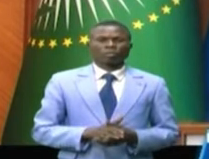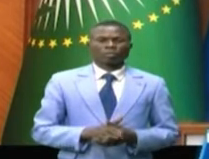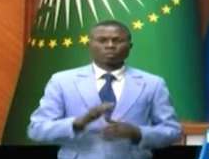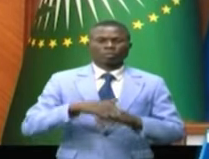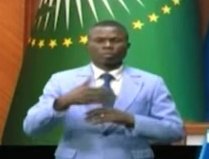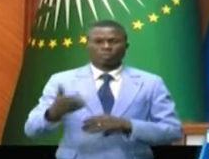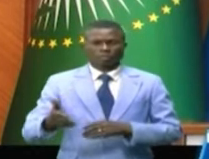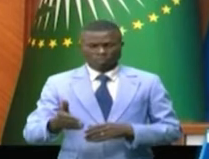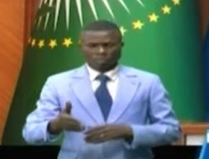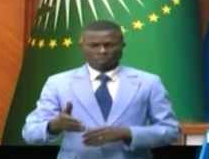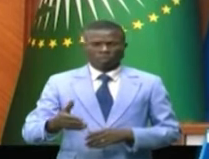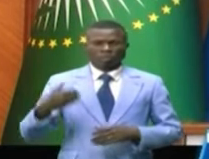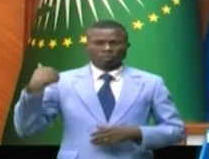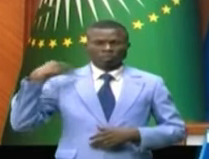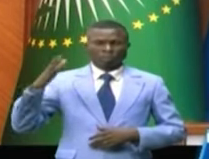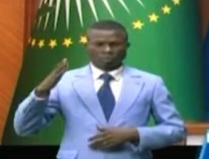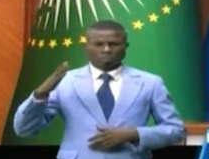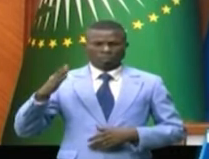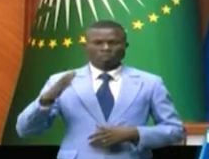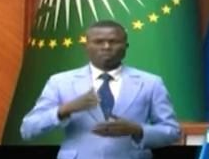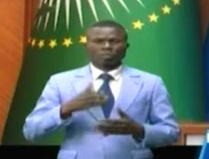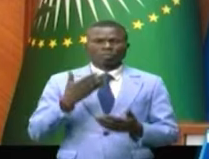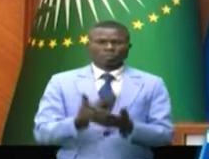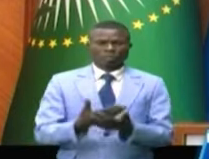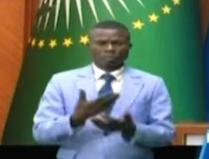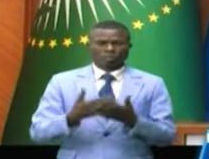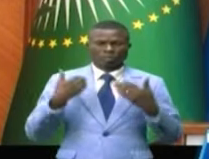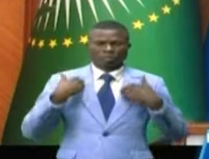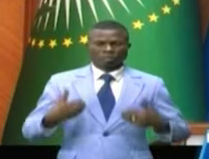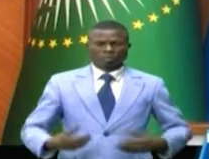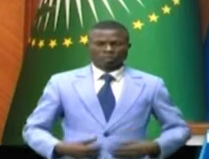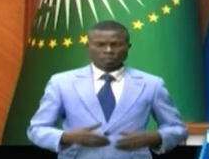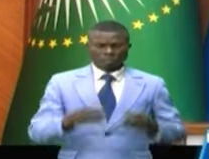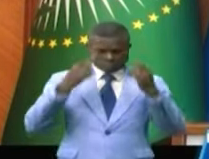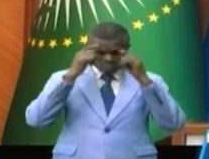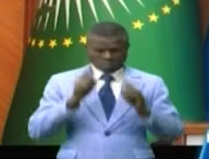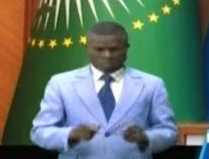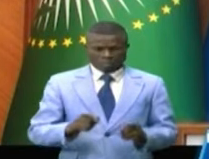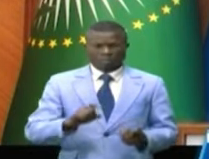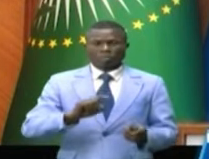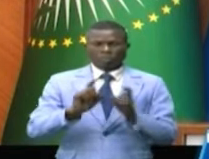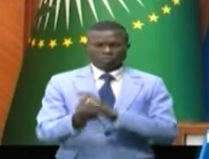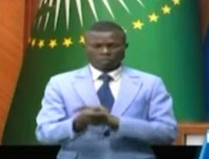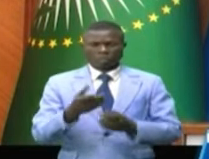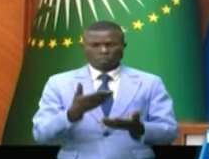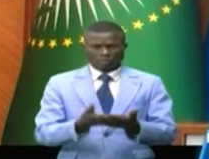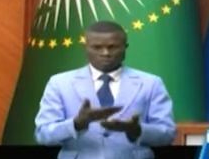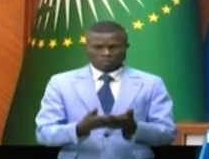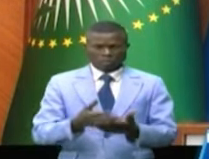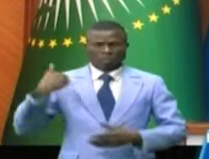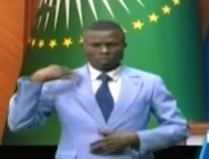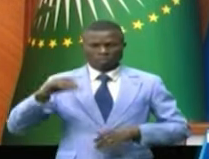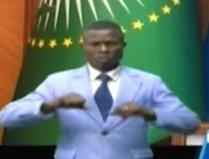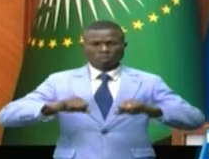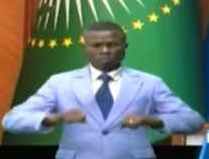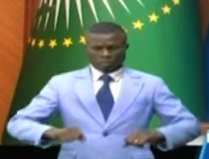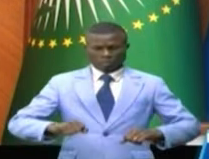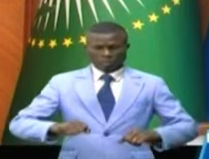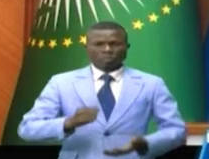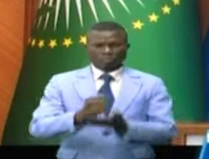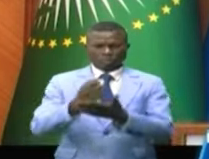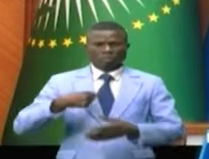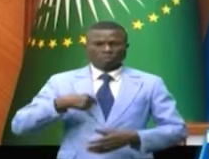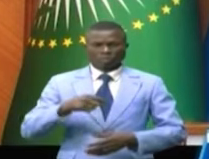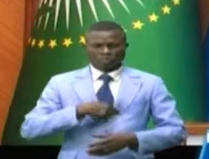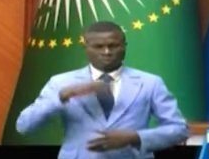après l'état d'urgence sanitaire, les mesures de ce dispositif transitoire et graduel de l'état de siège nous conduisent dans une